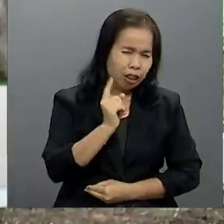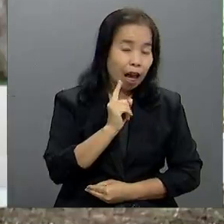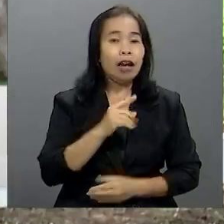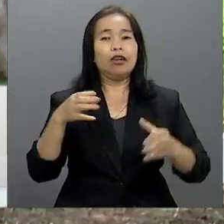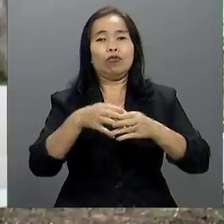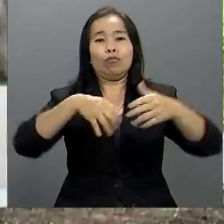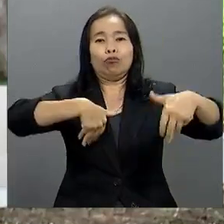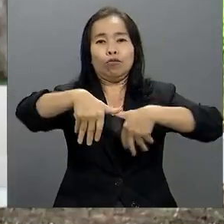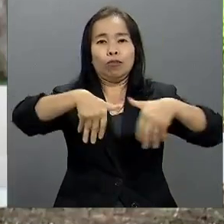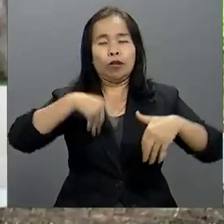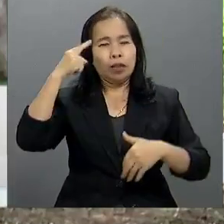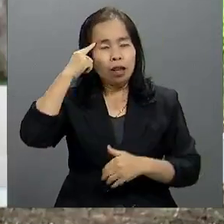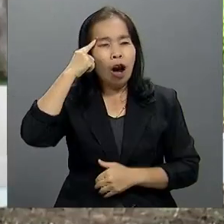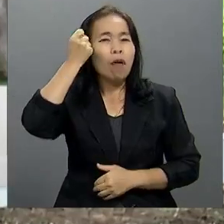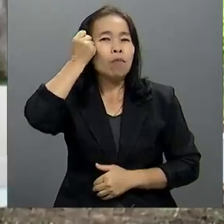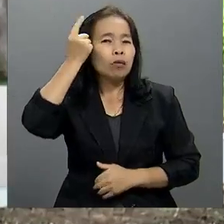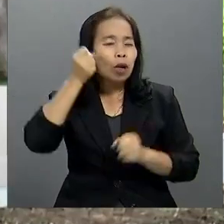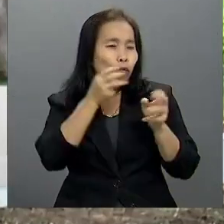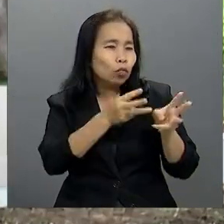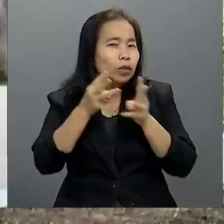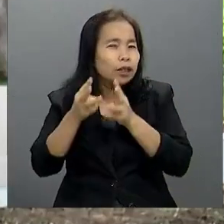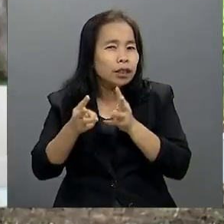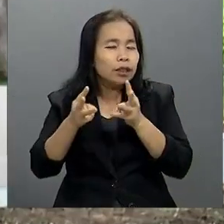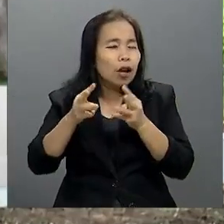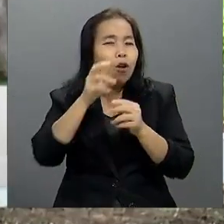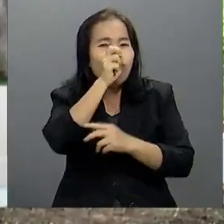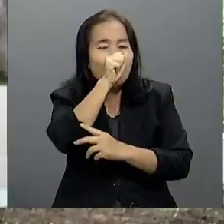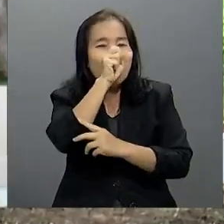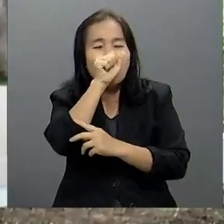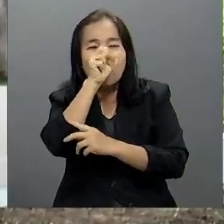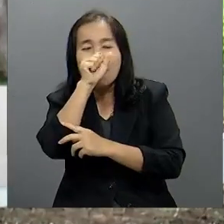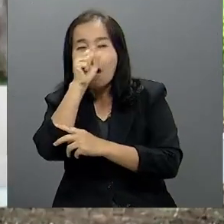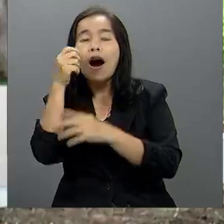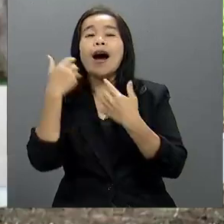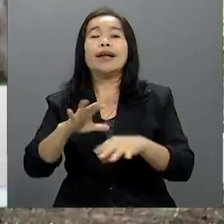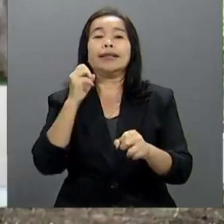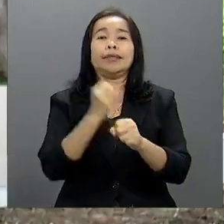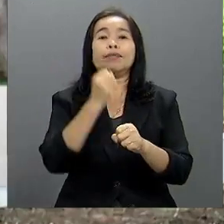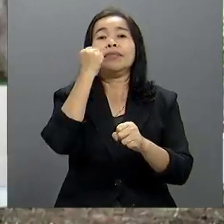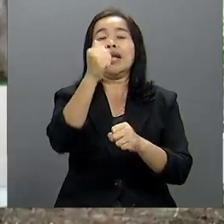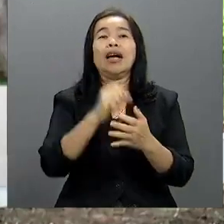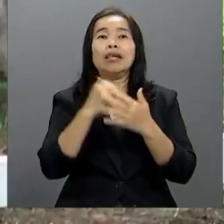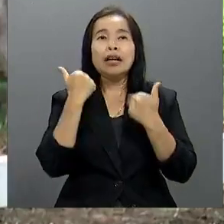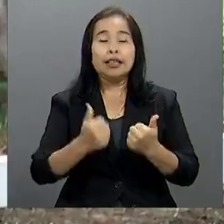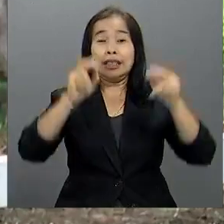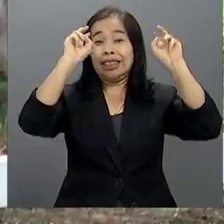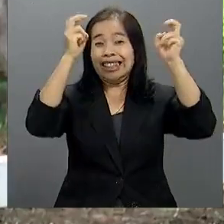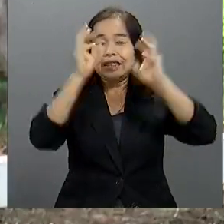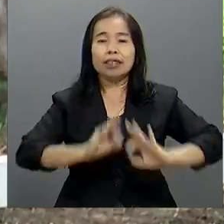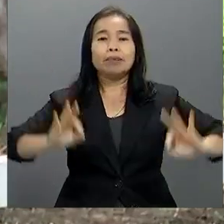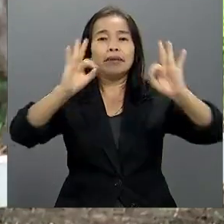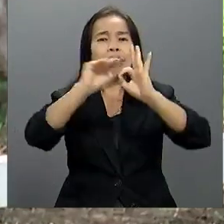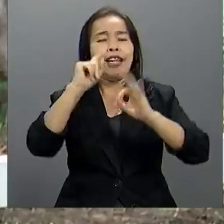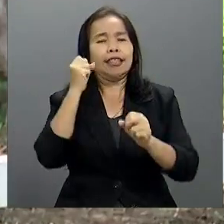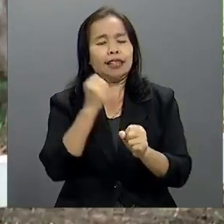จแล้วก็ใช้ในวิถีชีวิตจนมีการขยายพ้นครบ 100% ทั้งหมู่บ้านซึ่งโจทย์ของเราแรกๆก็คือทำยังไงให้คน